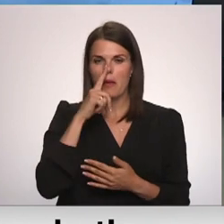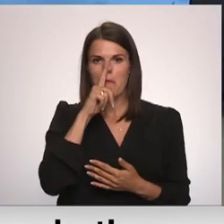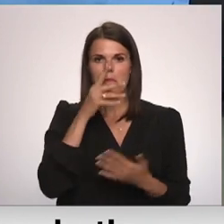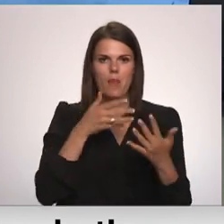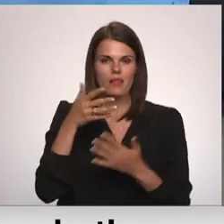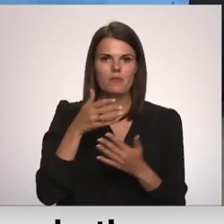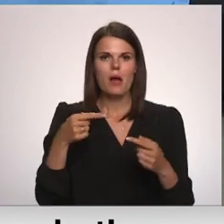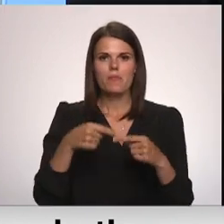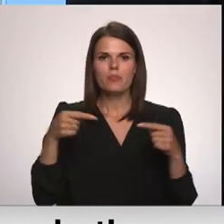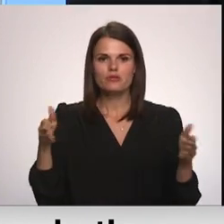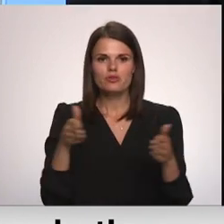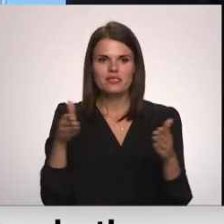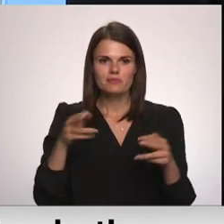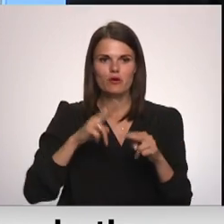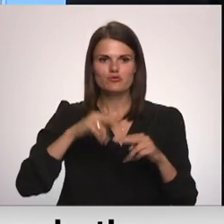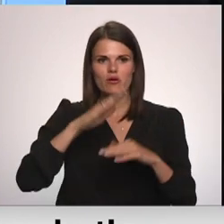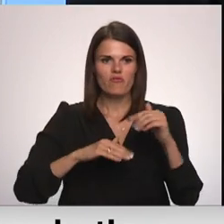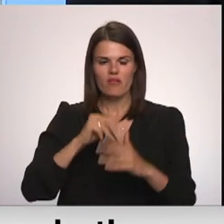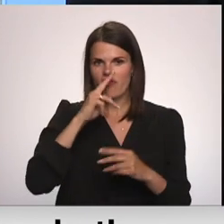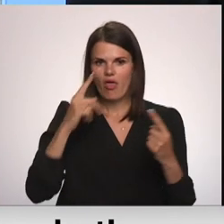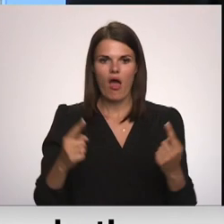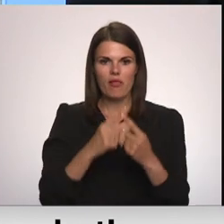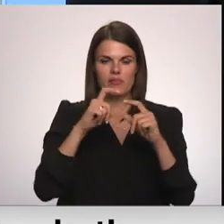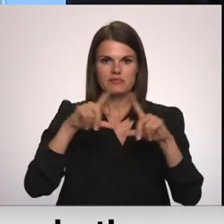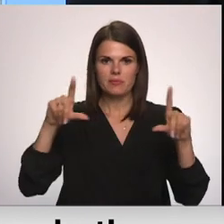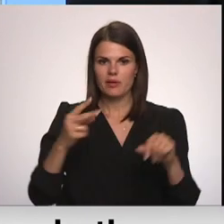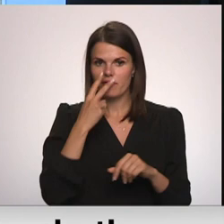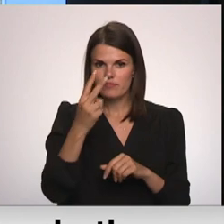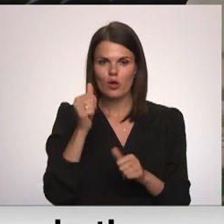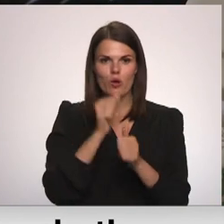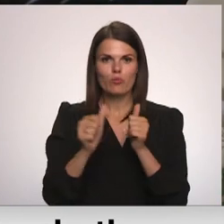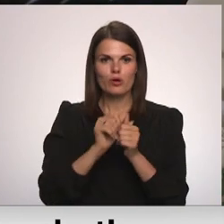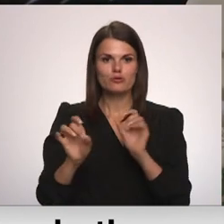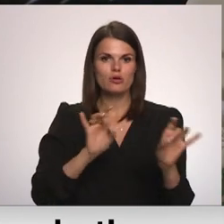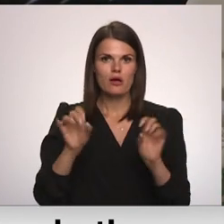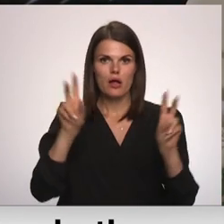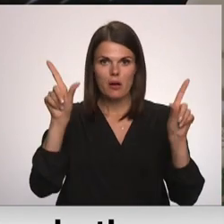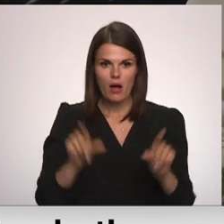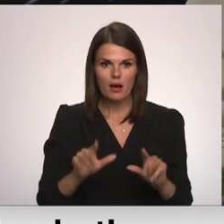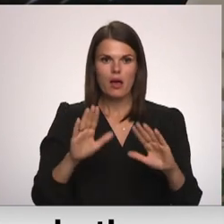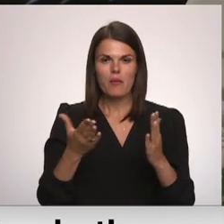izmēru un kvalitāte neatbilst ar attēlos redzamo. Nereti tiek reklamēts atlaides, bet nemanāmi